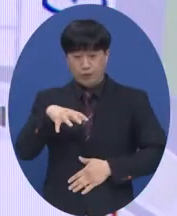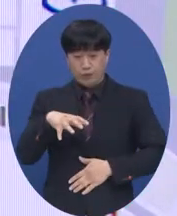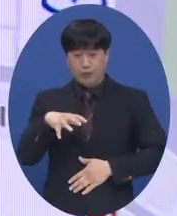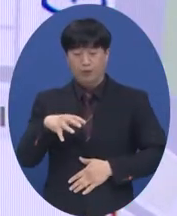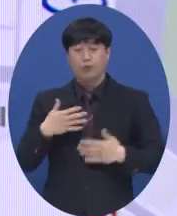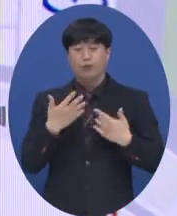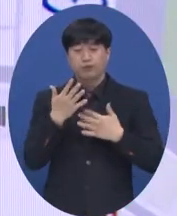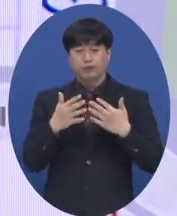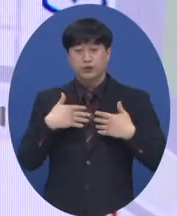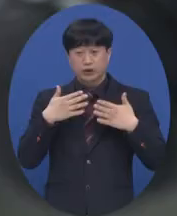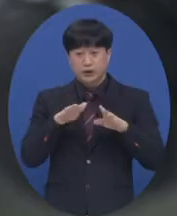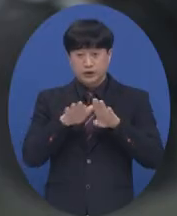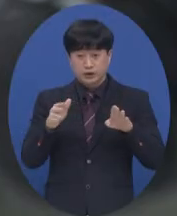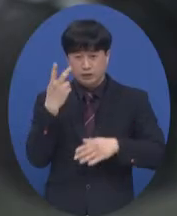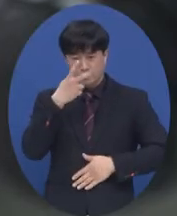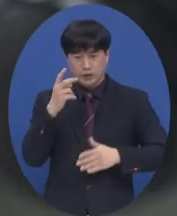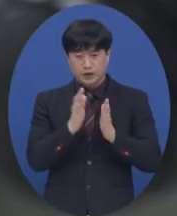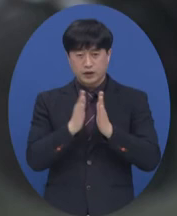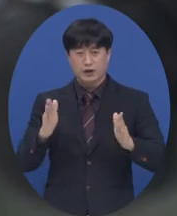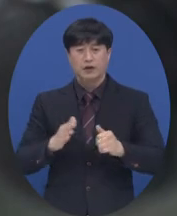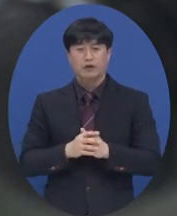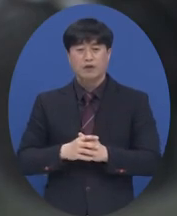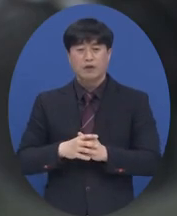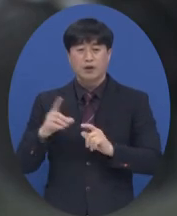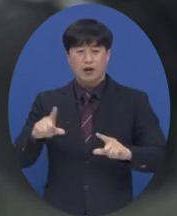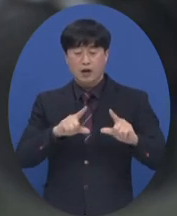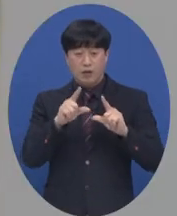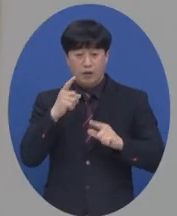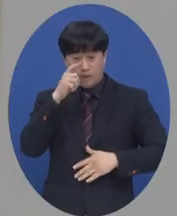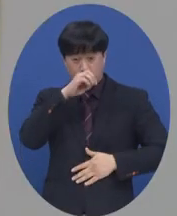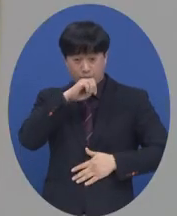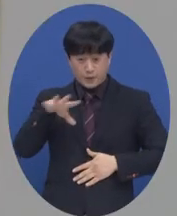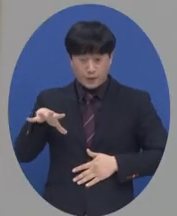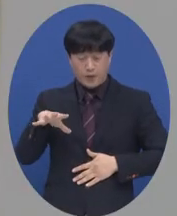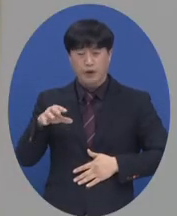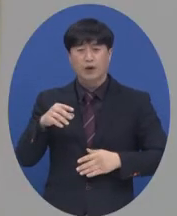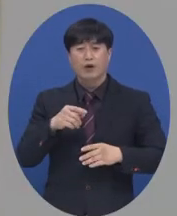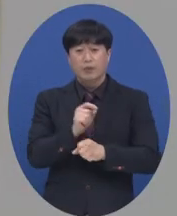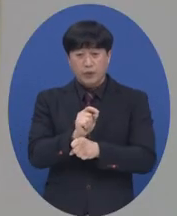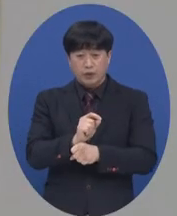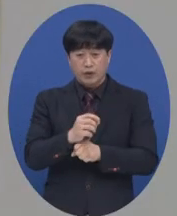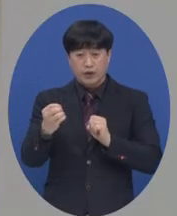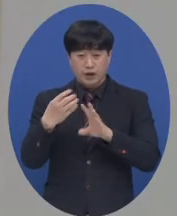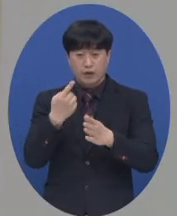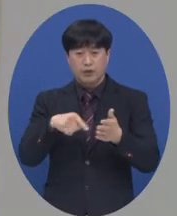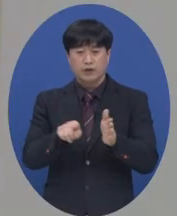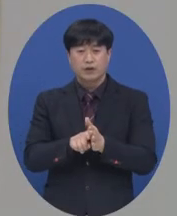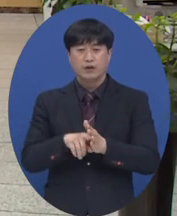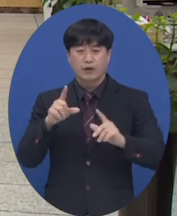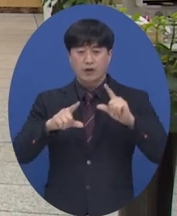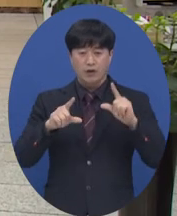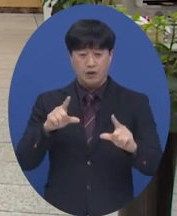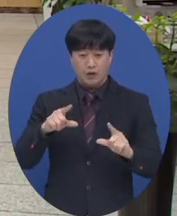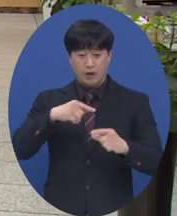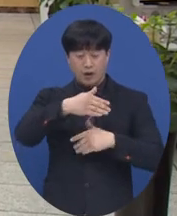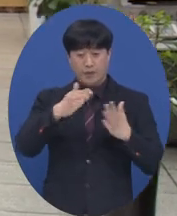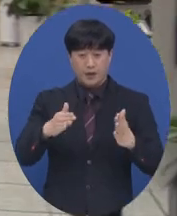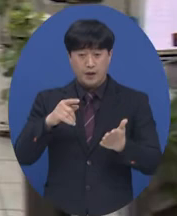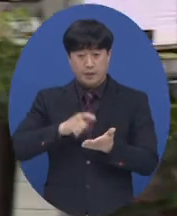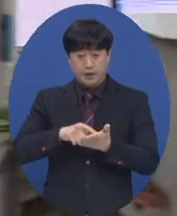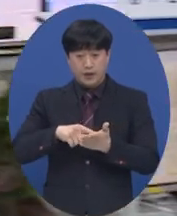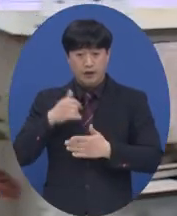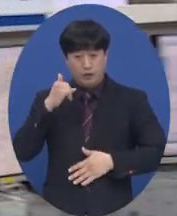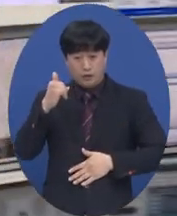단속을 할 예정입니다 또한 생활 폐기물 수거 민원에 빠르게 대응할 수 있도록 쉬운 상황 방과 비상 연락 체계를